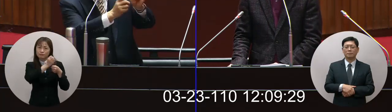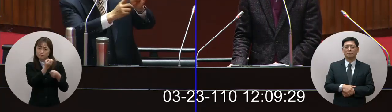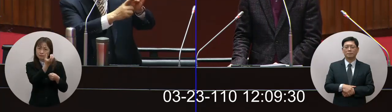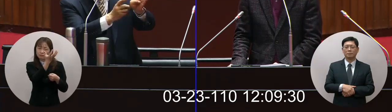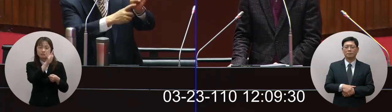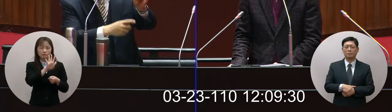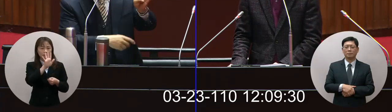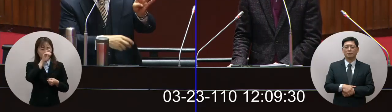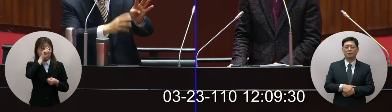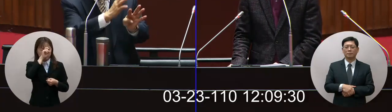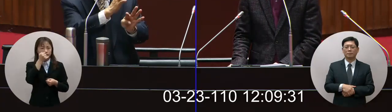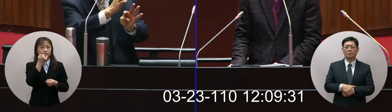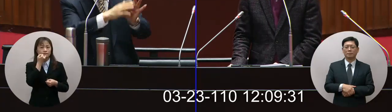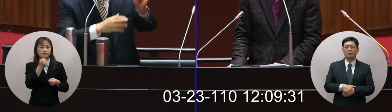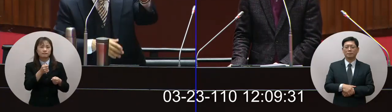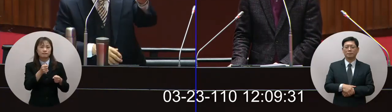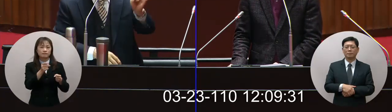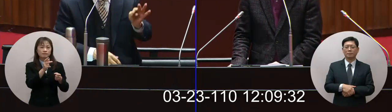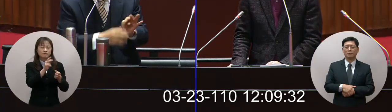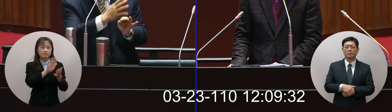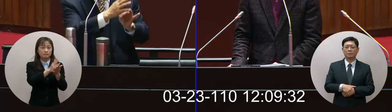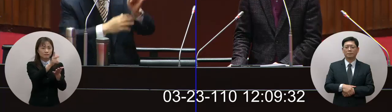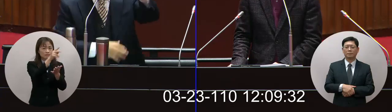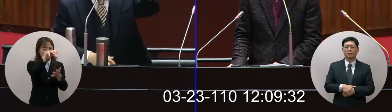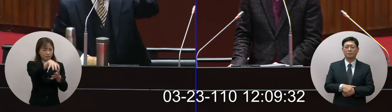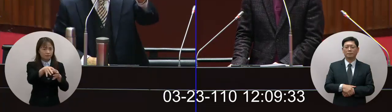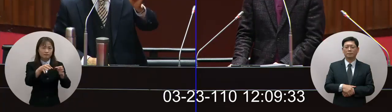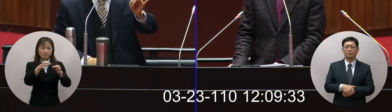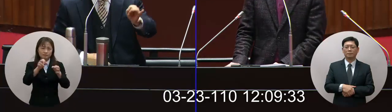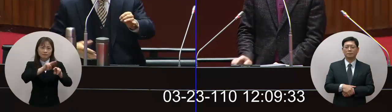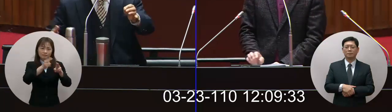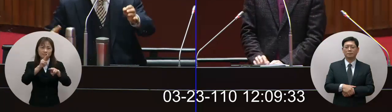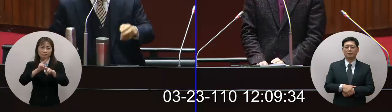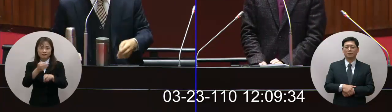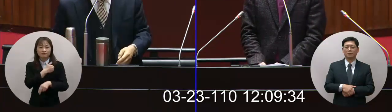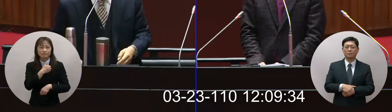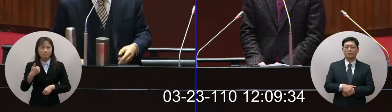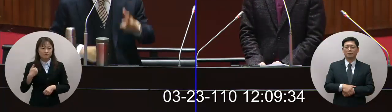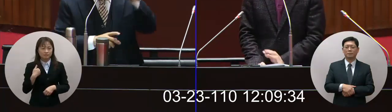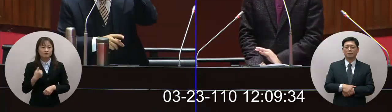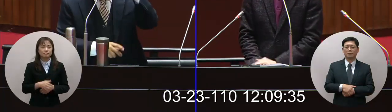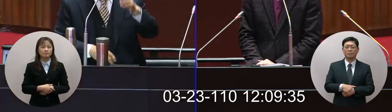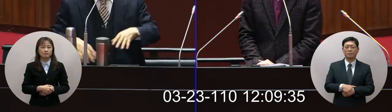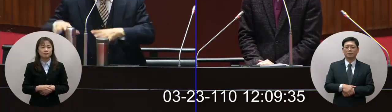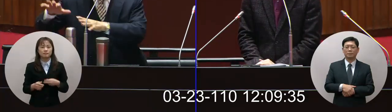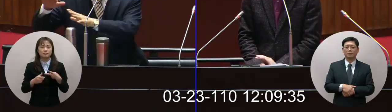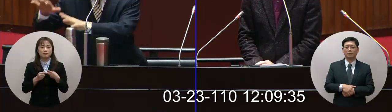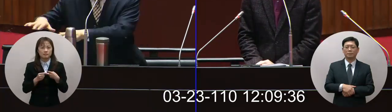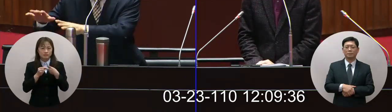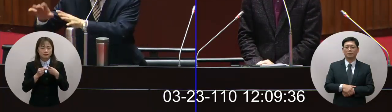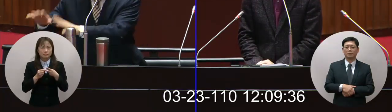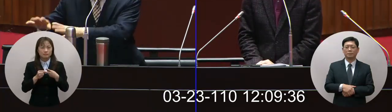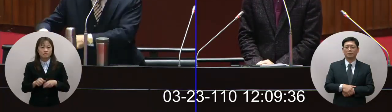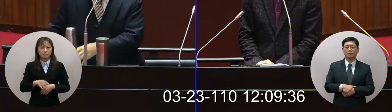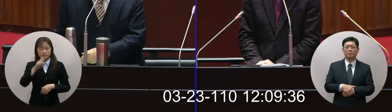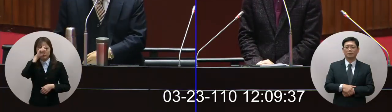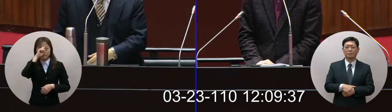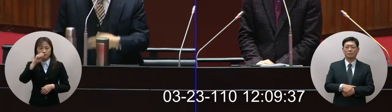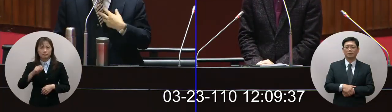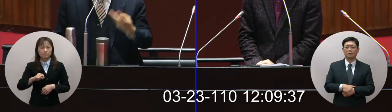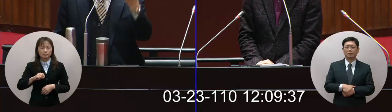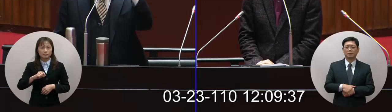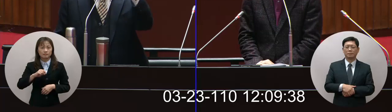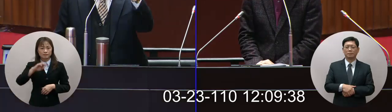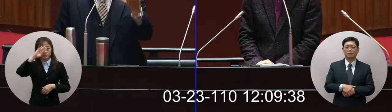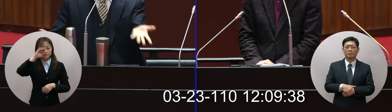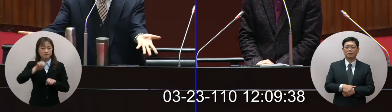希望能够开放图书馆呐、商店呐、可以国人出入。第二，希望疫情降低